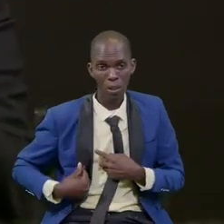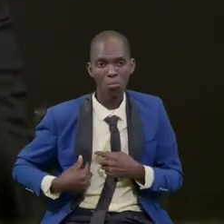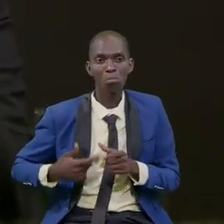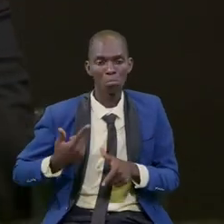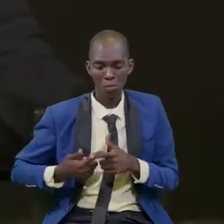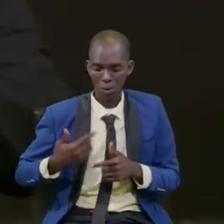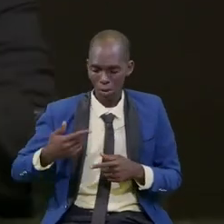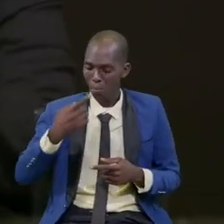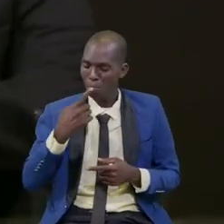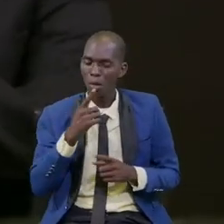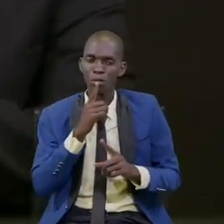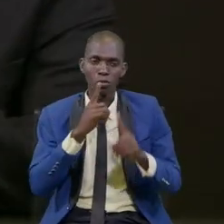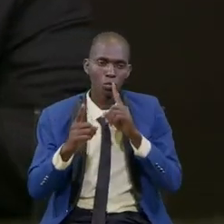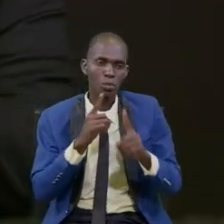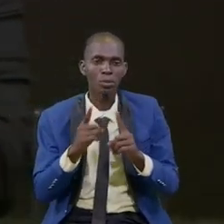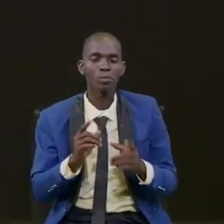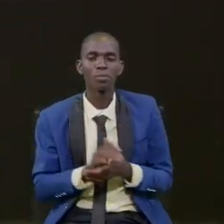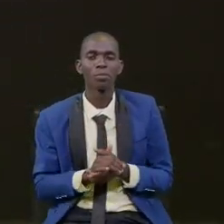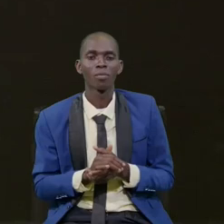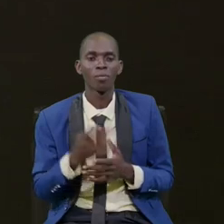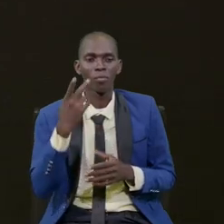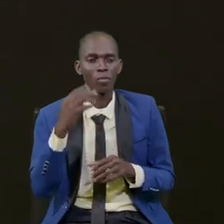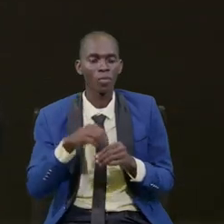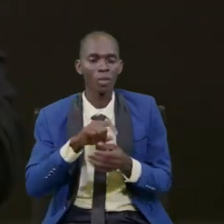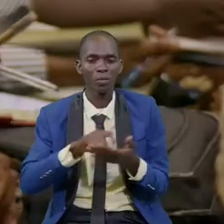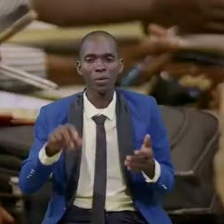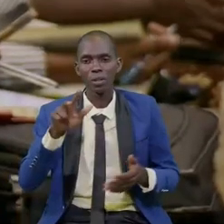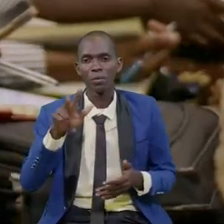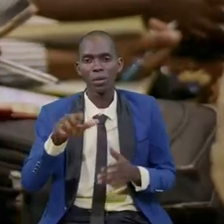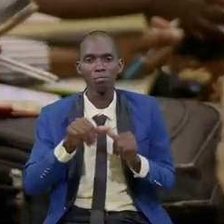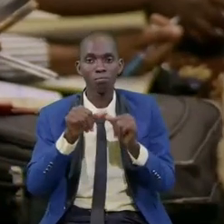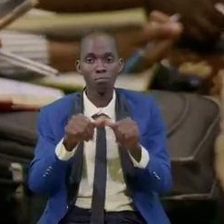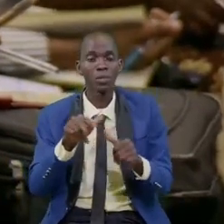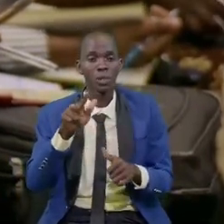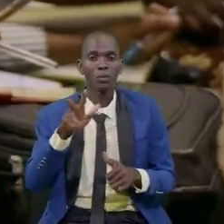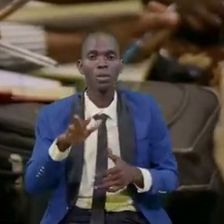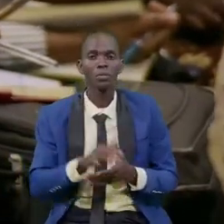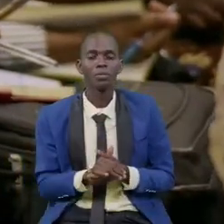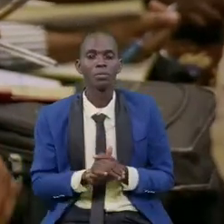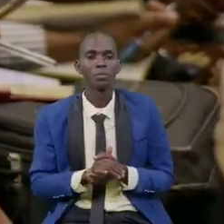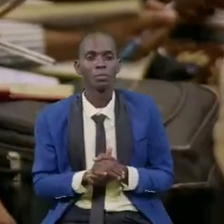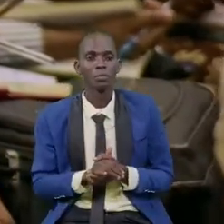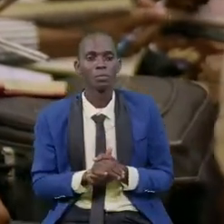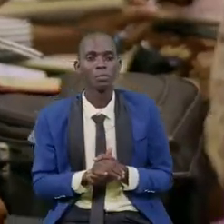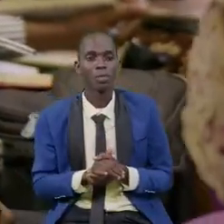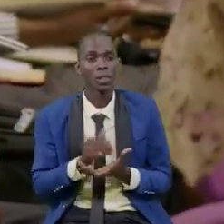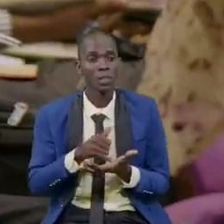parle. Que la bouche parle. Voilà le verset 35. 35 dit: